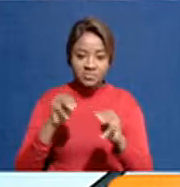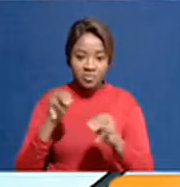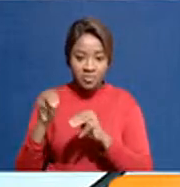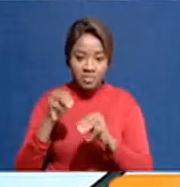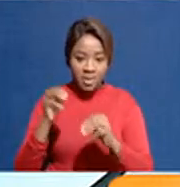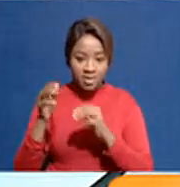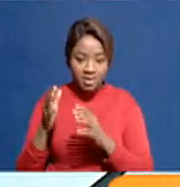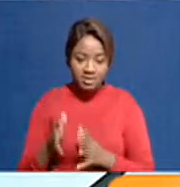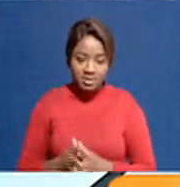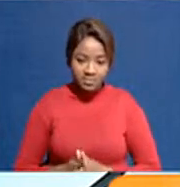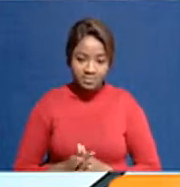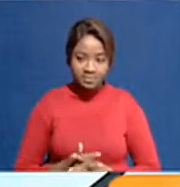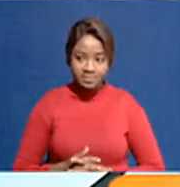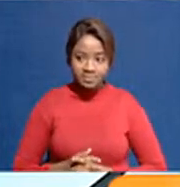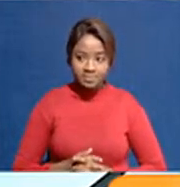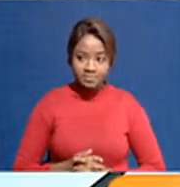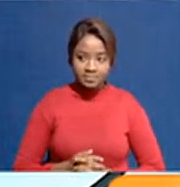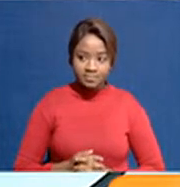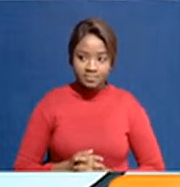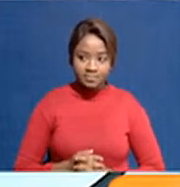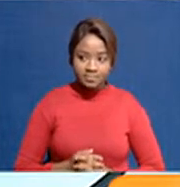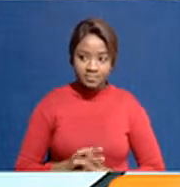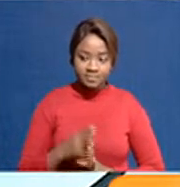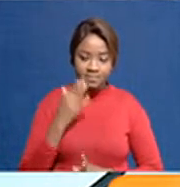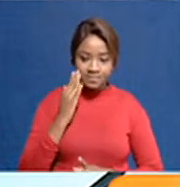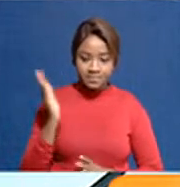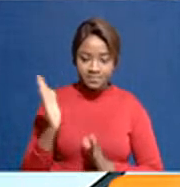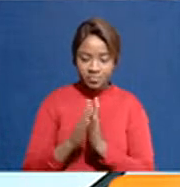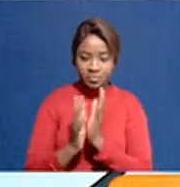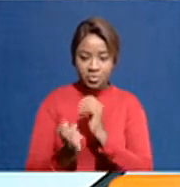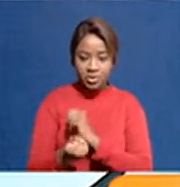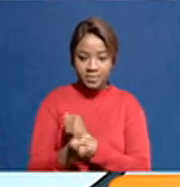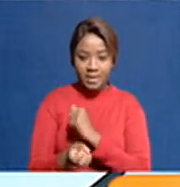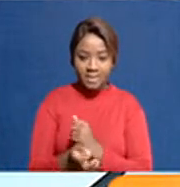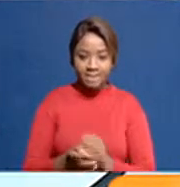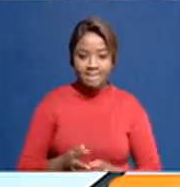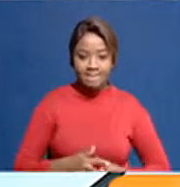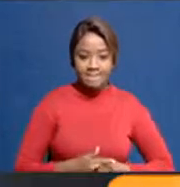meneja. Afisi ya meneja kunradhi. Letitia Njoroge ana maelezo zaidi.